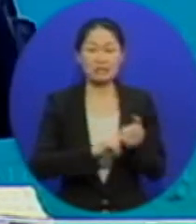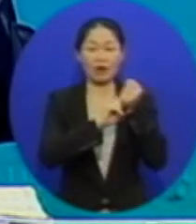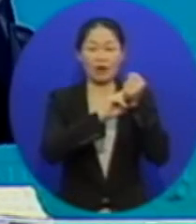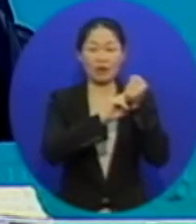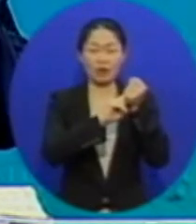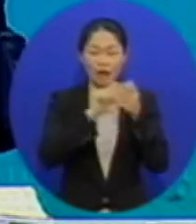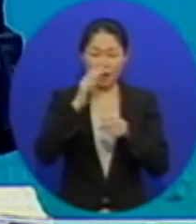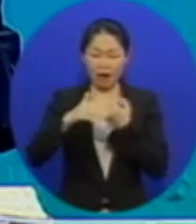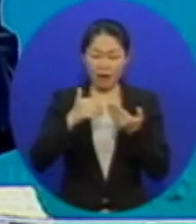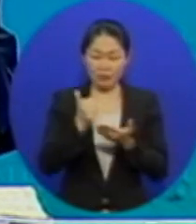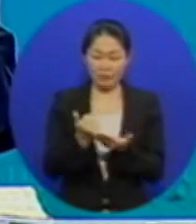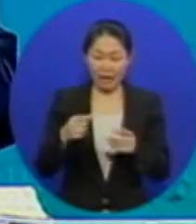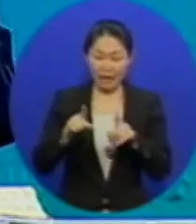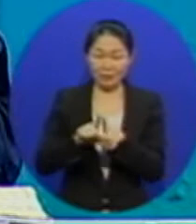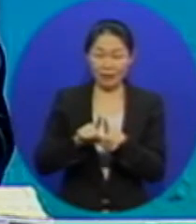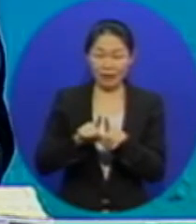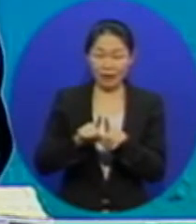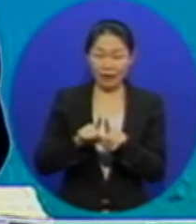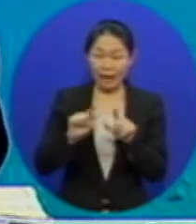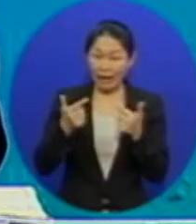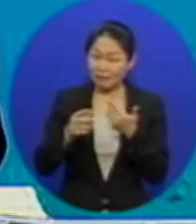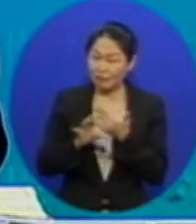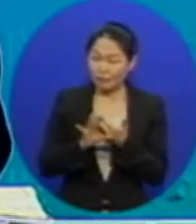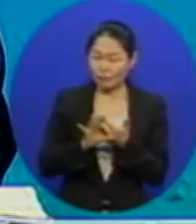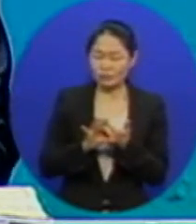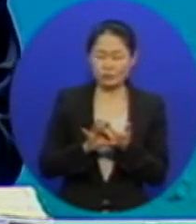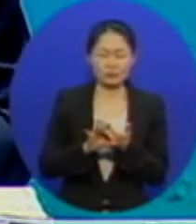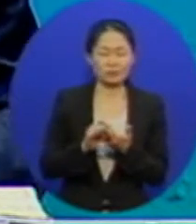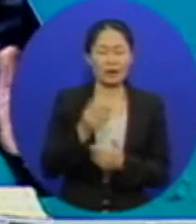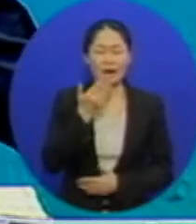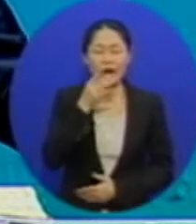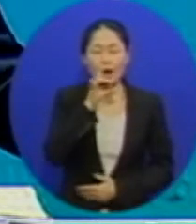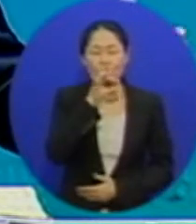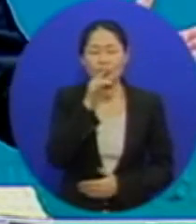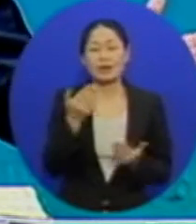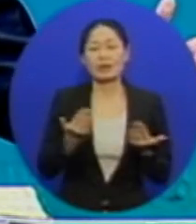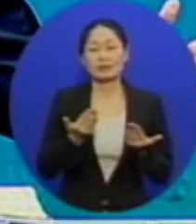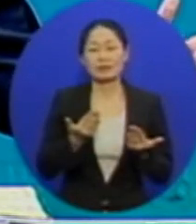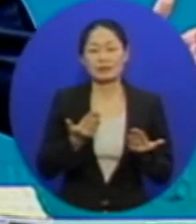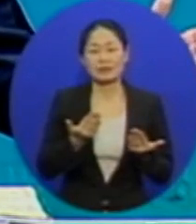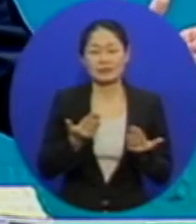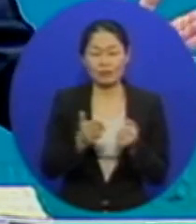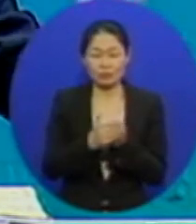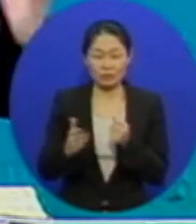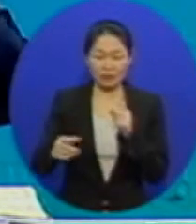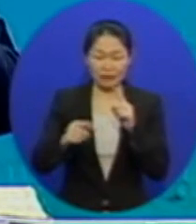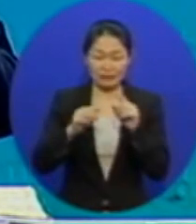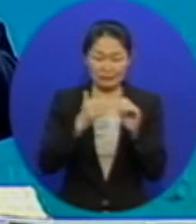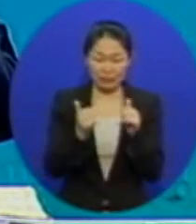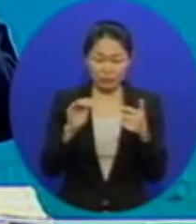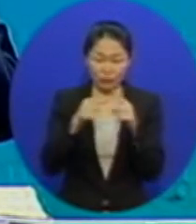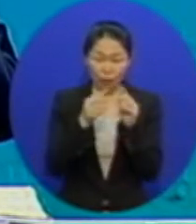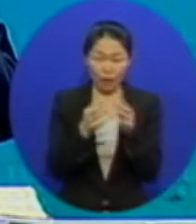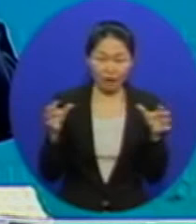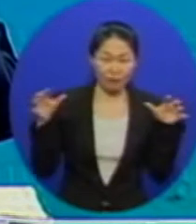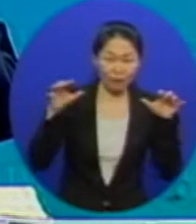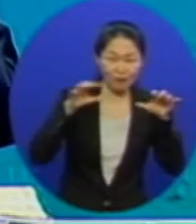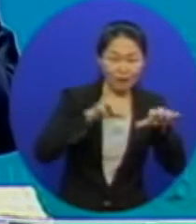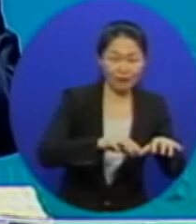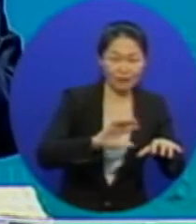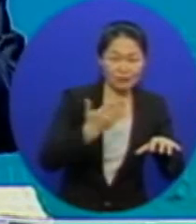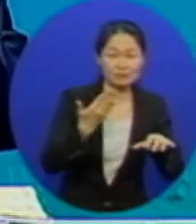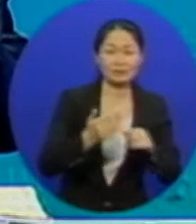하나님이 함께 하지 않으면 있을 수가 없는 일이구나 그래서 사람들이 교회로 몰려 들 거예요